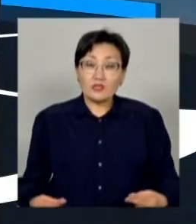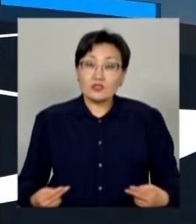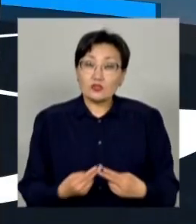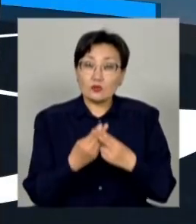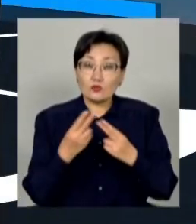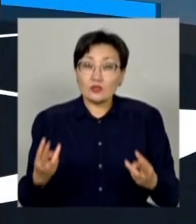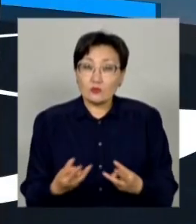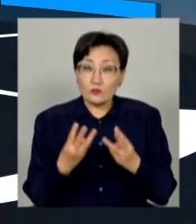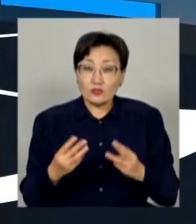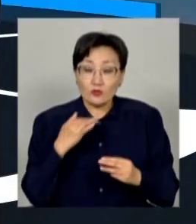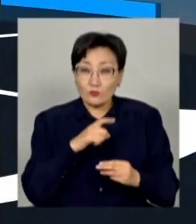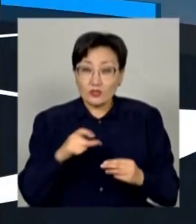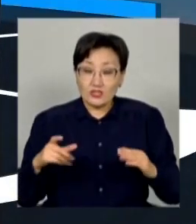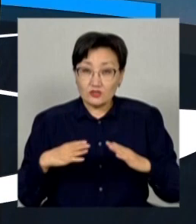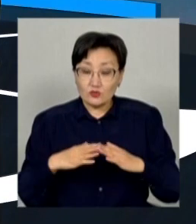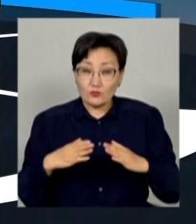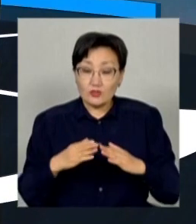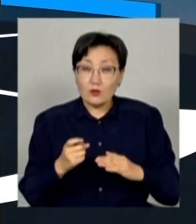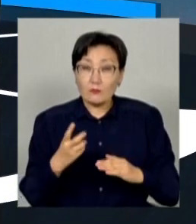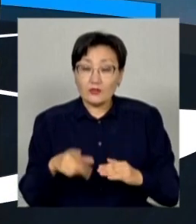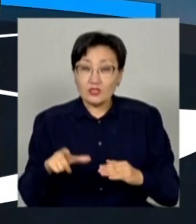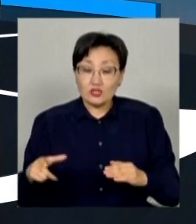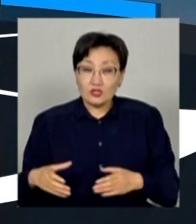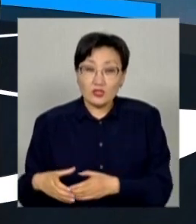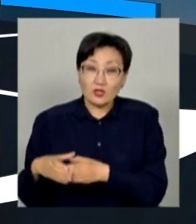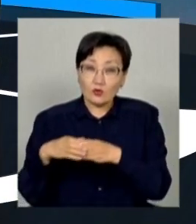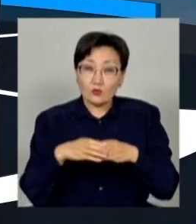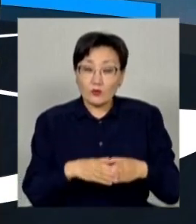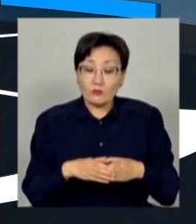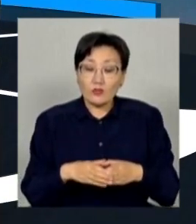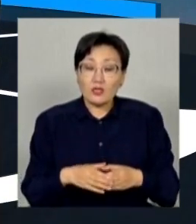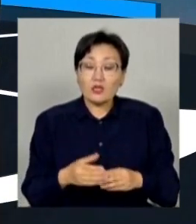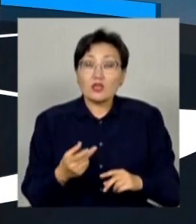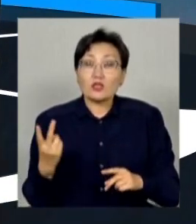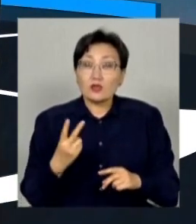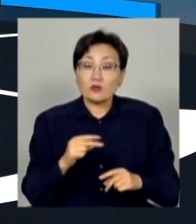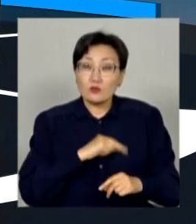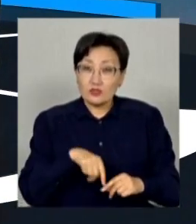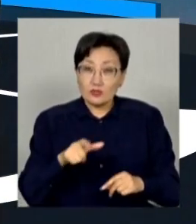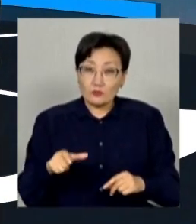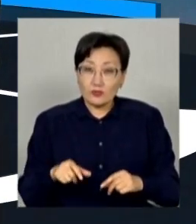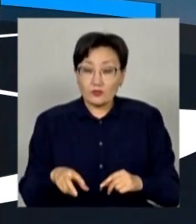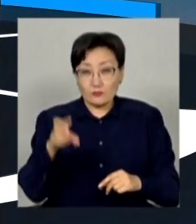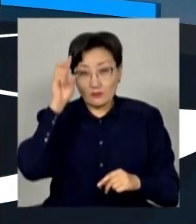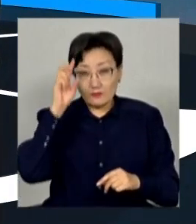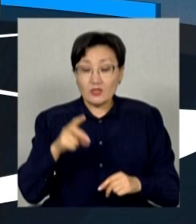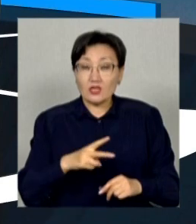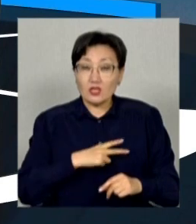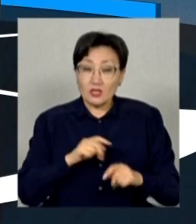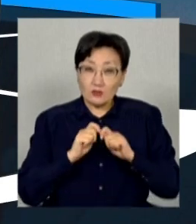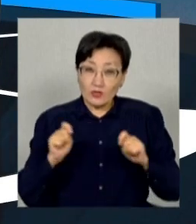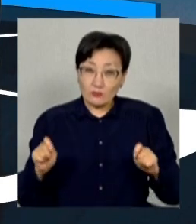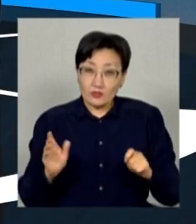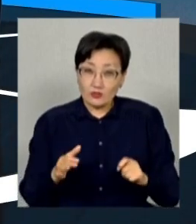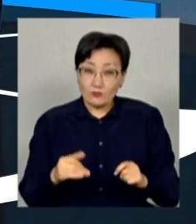Астанада өртке оранған көп қабатты тұрғын үйден бірнеше адамды құтқарған қос төтенше жағдайлар қызметкері мемлекеттік наградамен